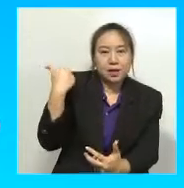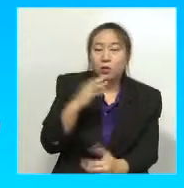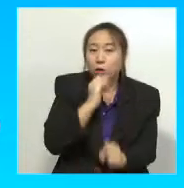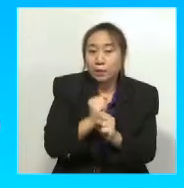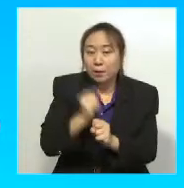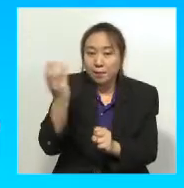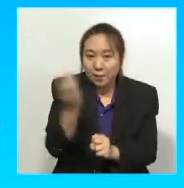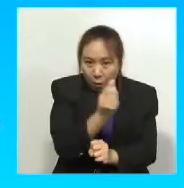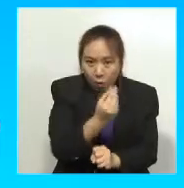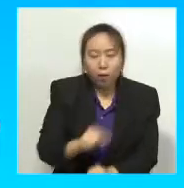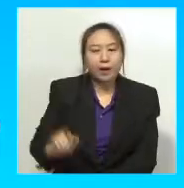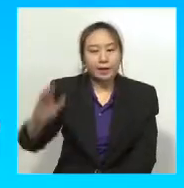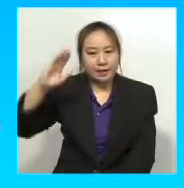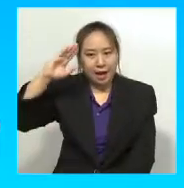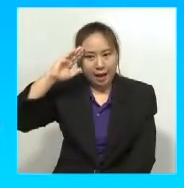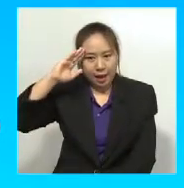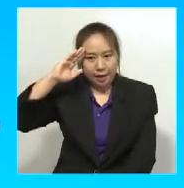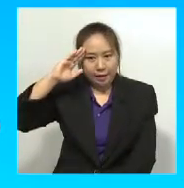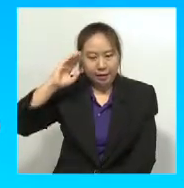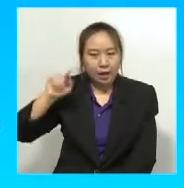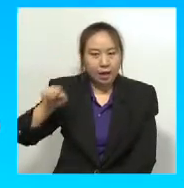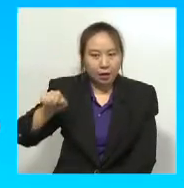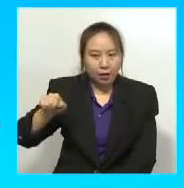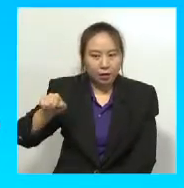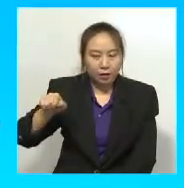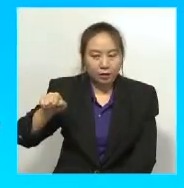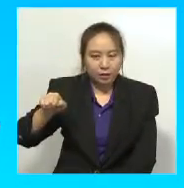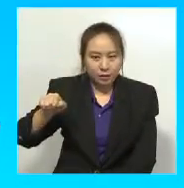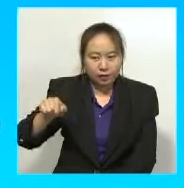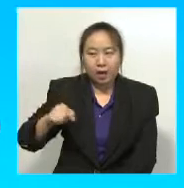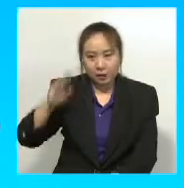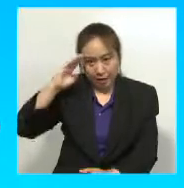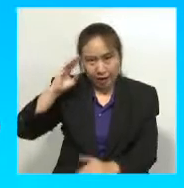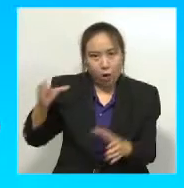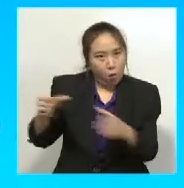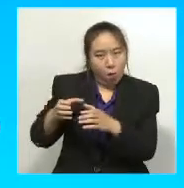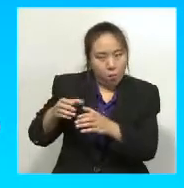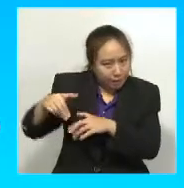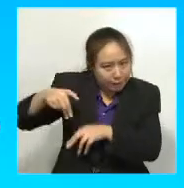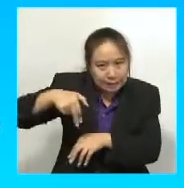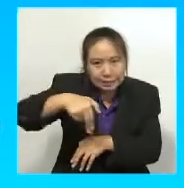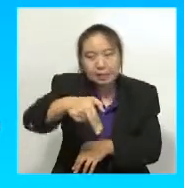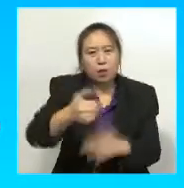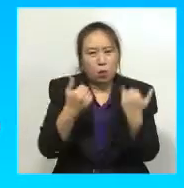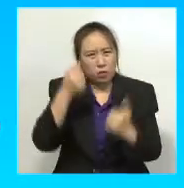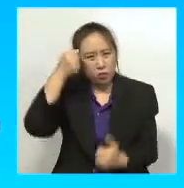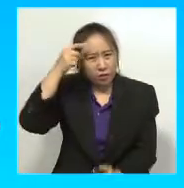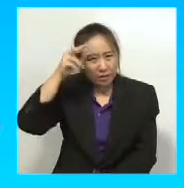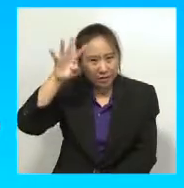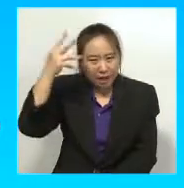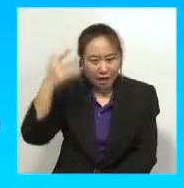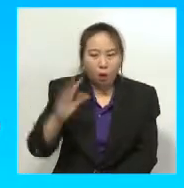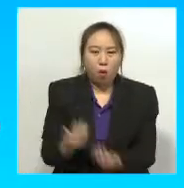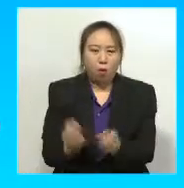เทศทหารเขาจะใช้ฐานเอาฐานมาเพิ่มในการเดิน วันนี้วันที่สี่แล้วให้กำลังใจครอบครัวยังไ